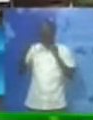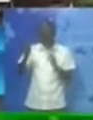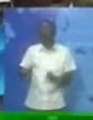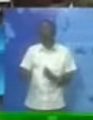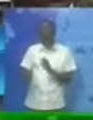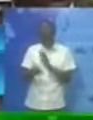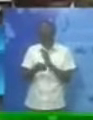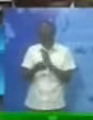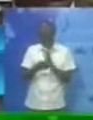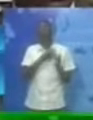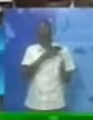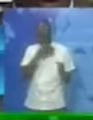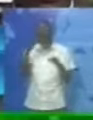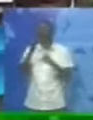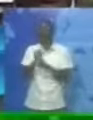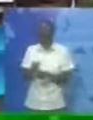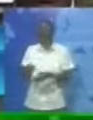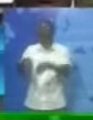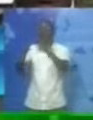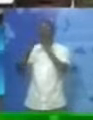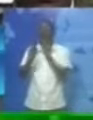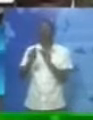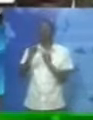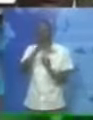aussi saisir cette opportunité pour